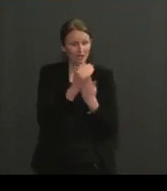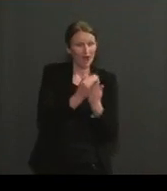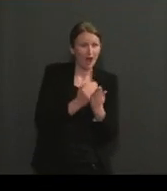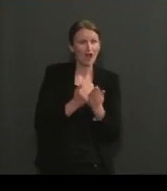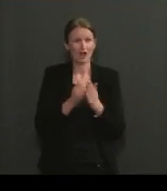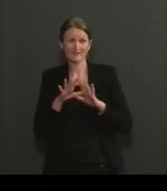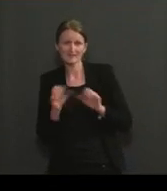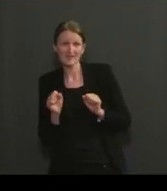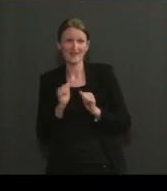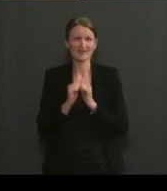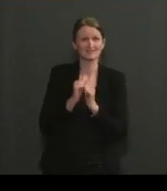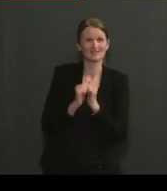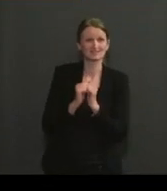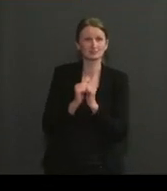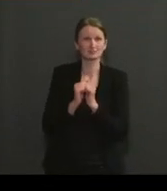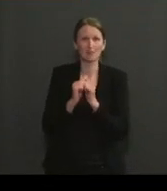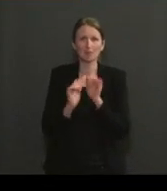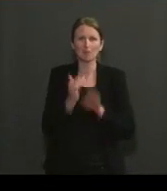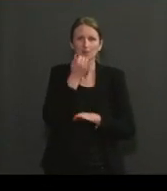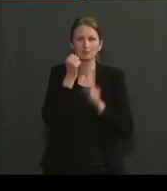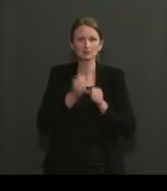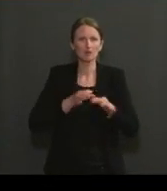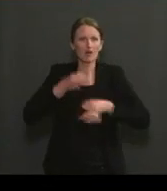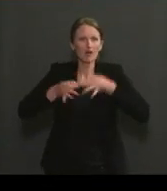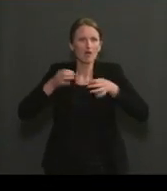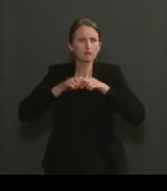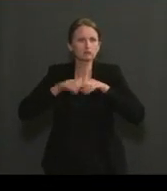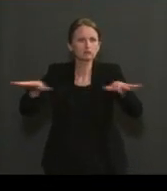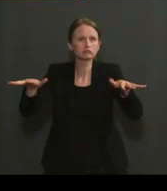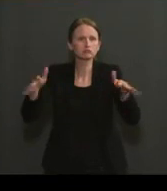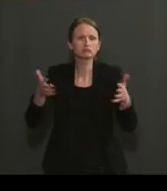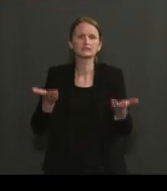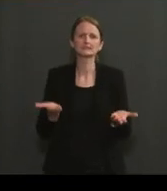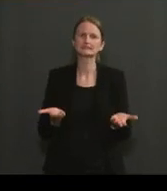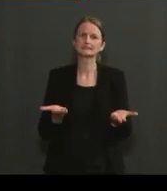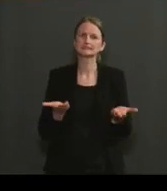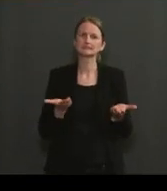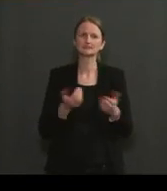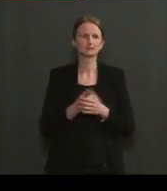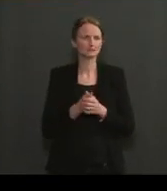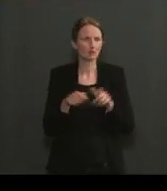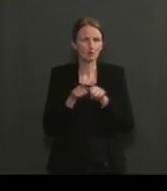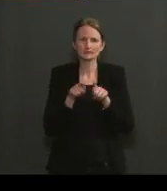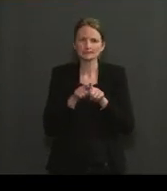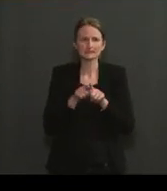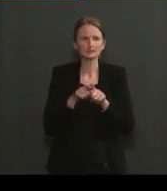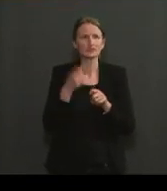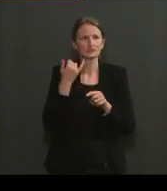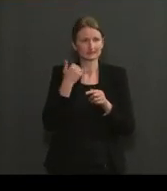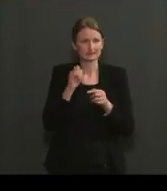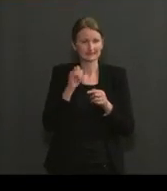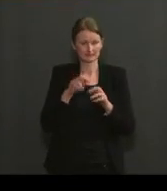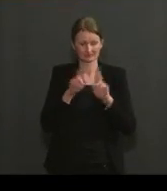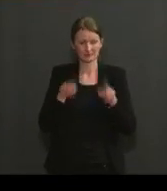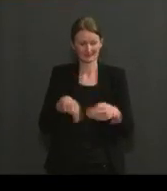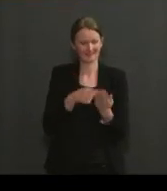Au contraire, si le test donne un résultat faussement positif, il peut vous inquiéter alors que vous n'êtes pas porteur